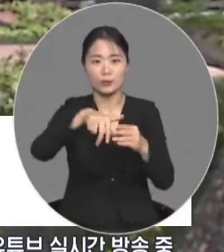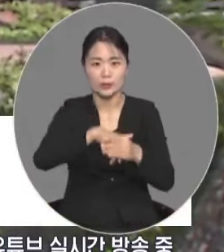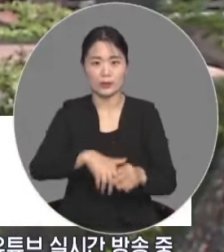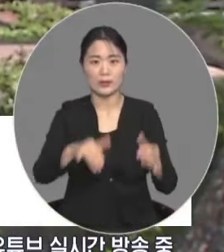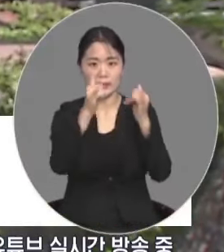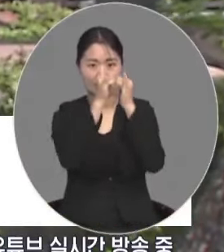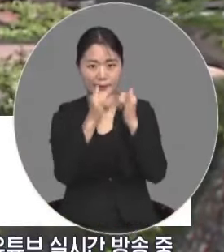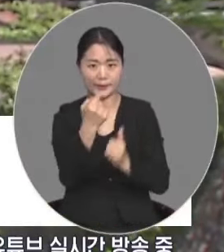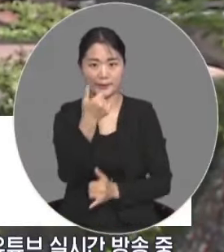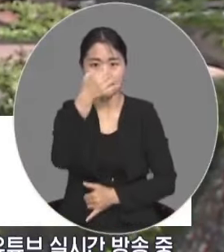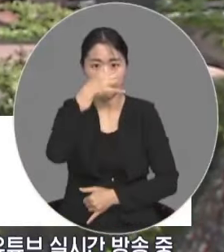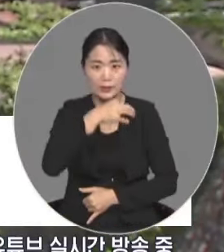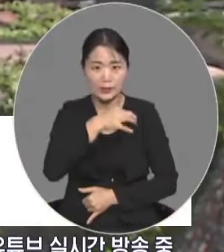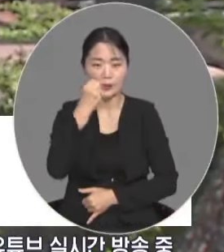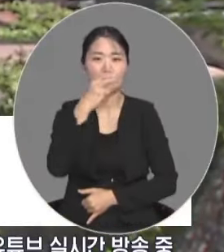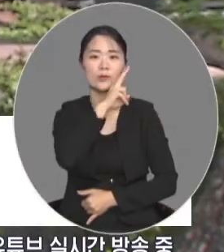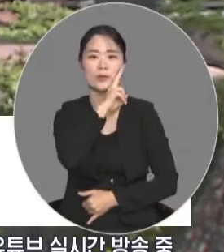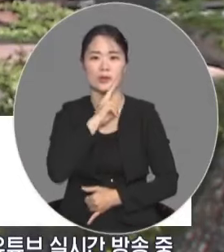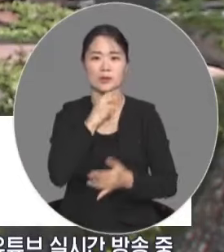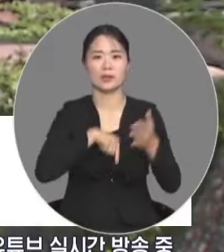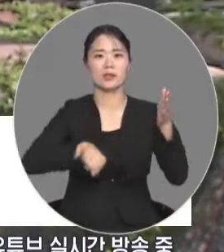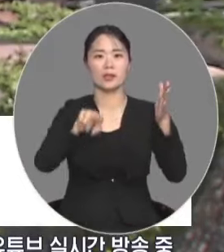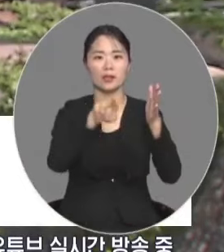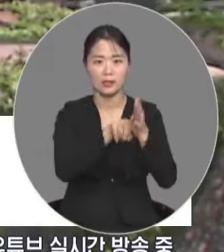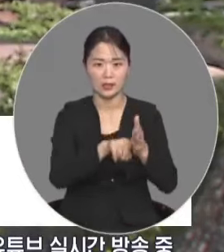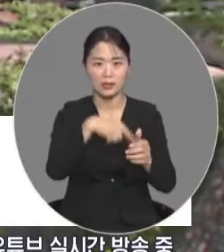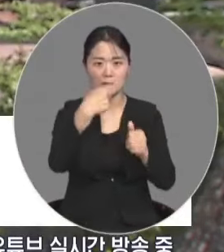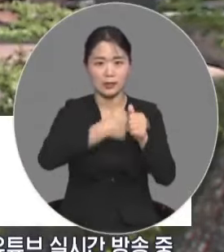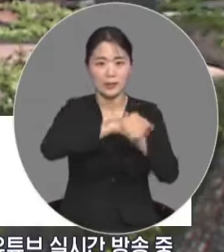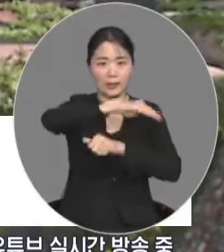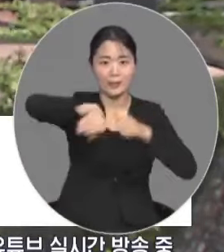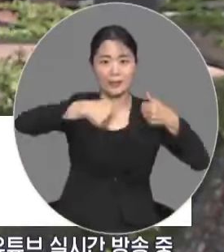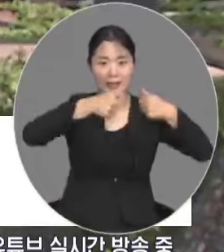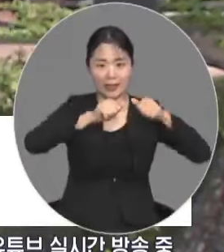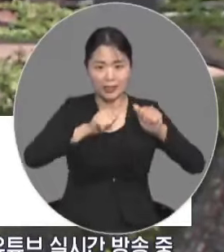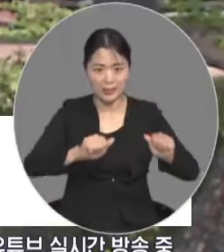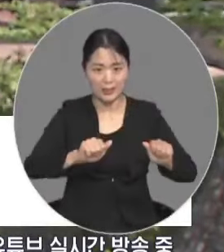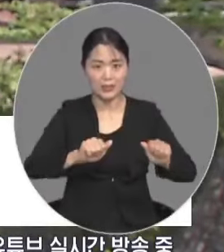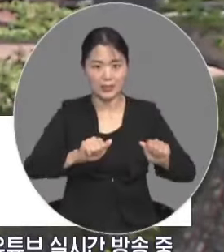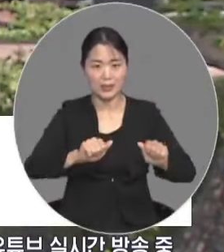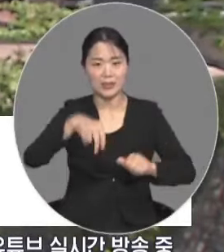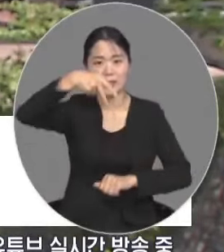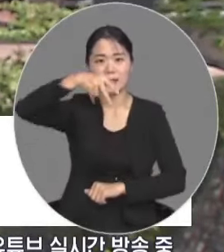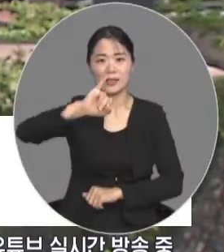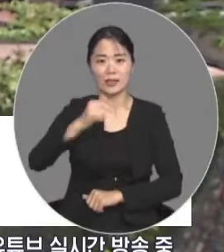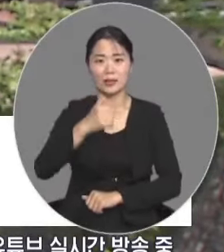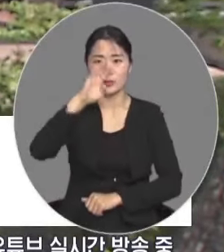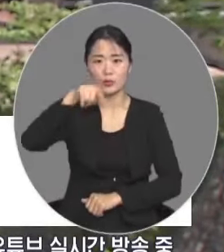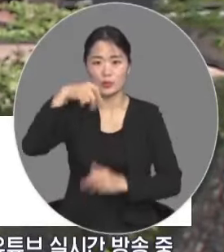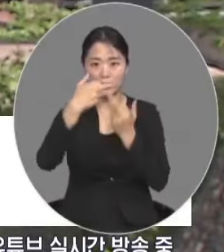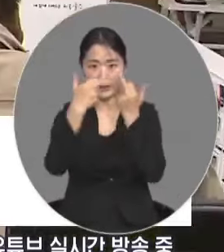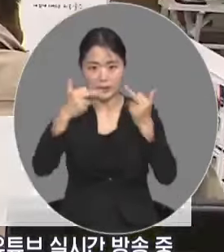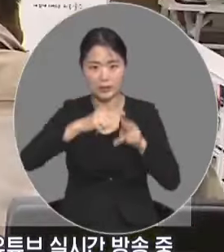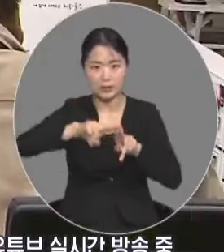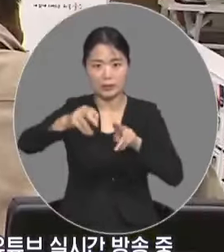편의와 작은 이익을 위해서 자연 환경을 훼손시키는 신불산 케이블카 설치를